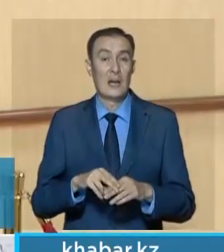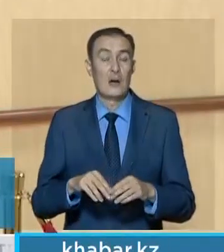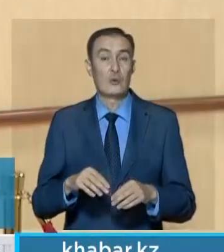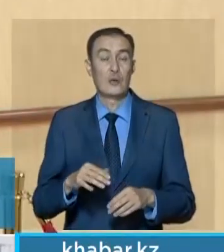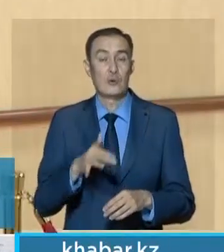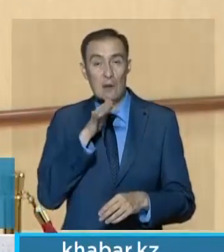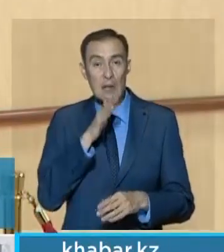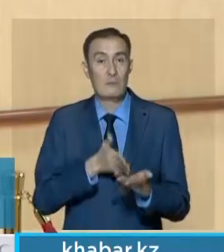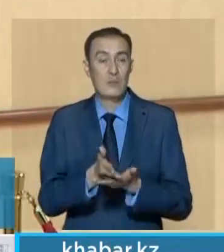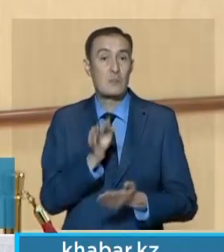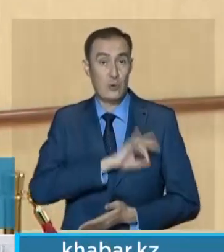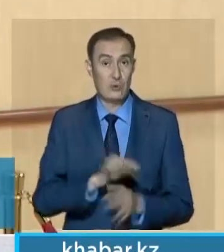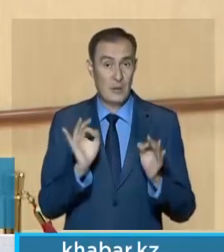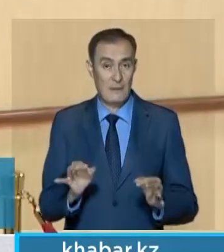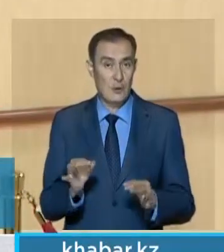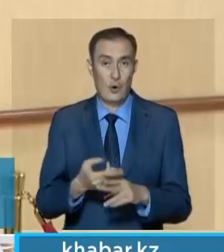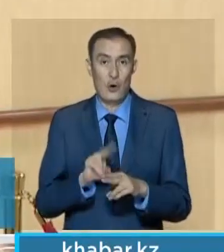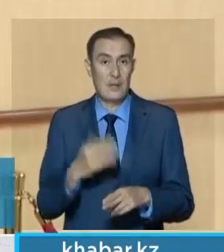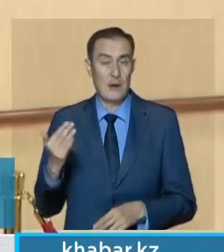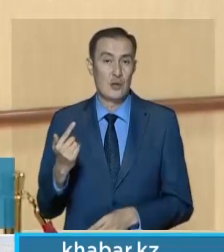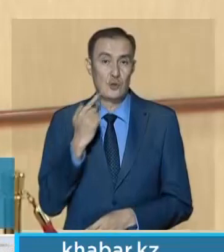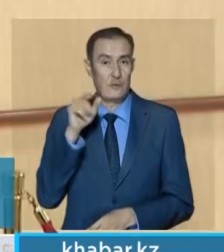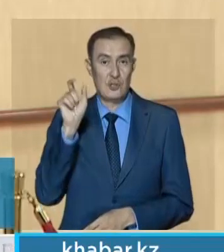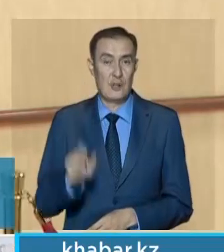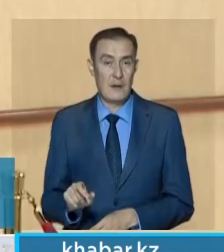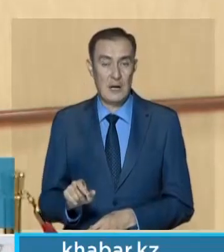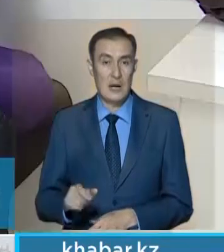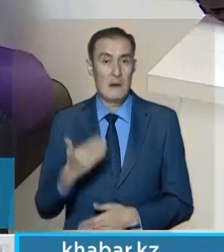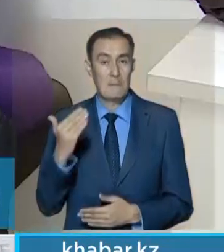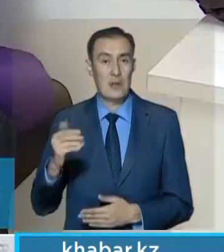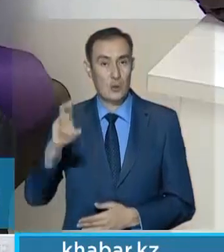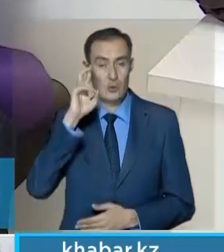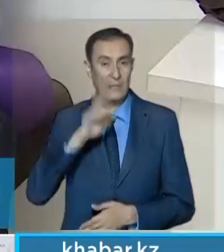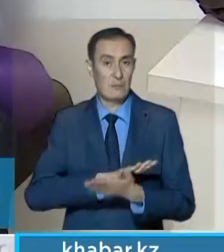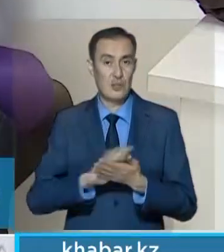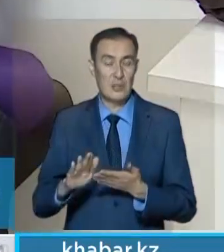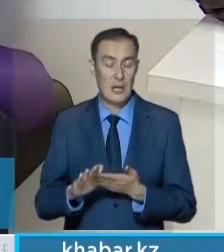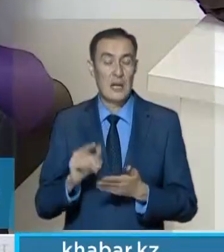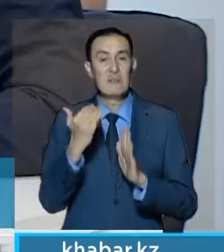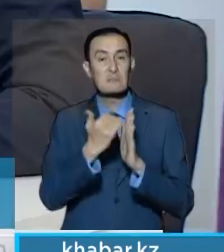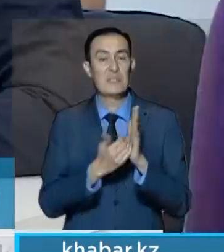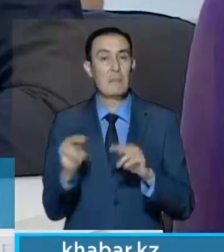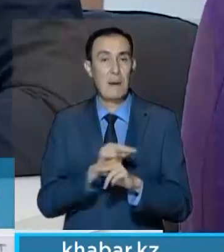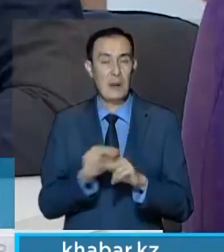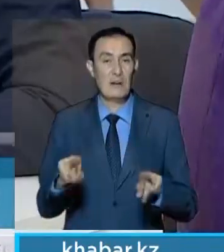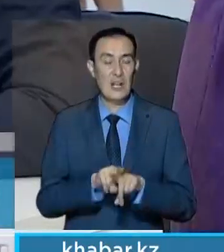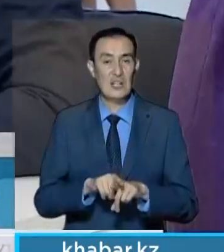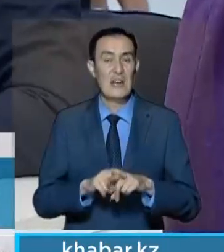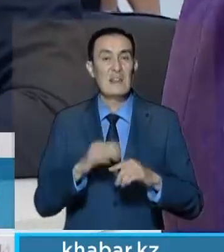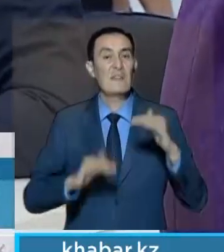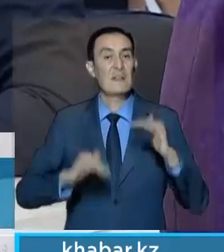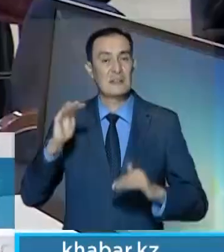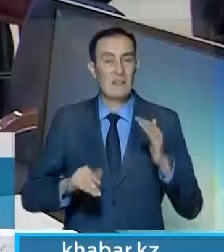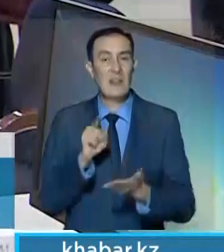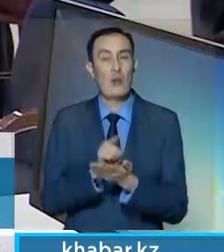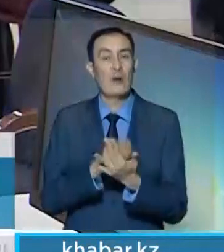эти средства используют, то совесть этого человека перед государством, перед экономикой чиста. Также в списке предлагаемых поправок дифференцирование